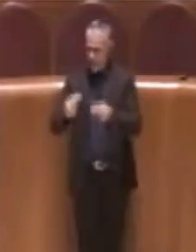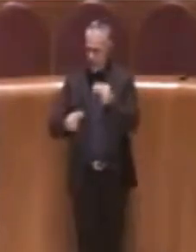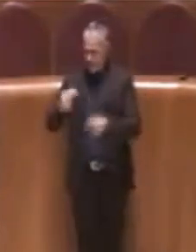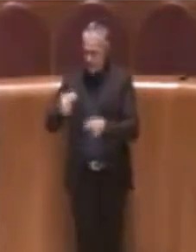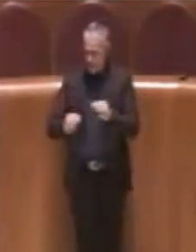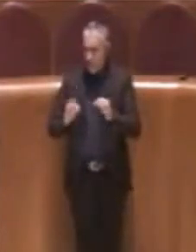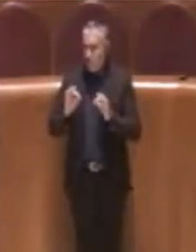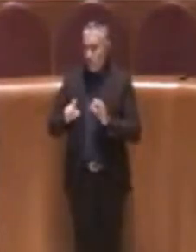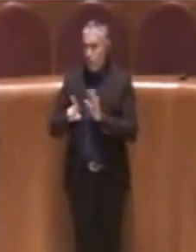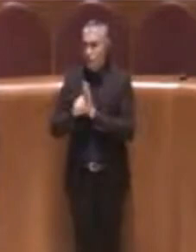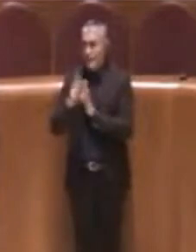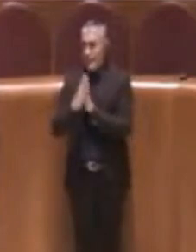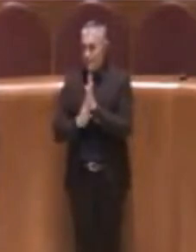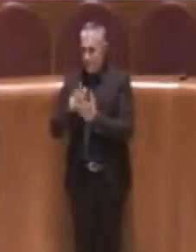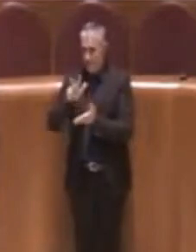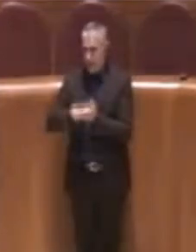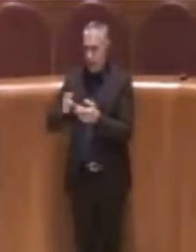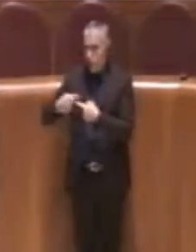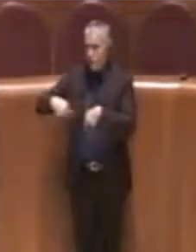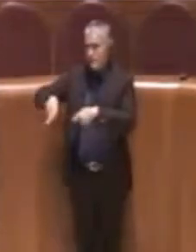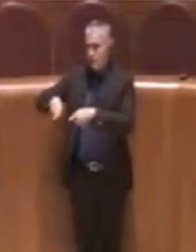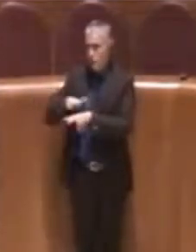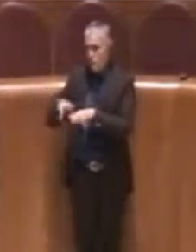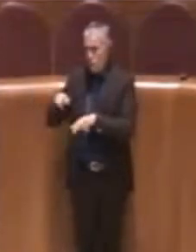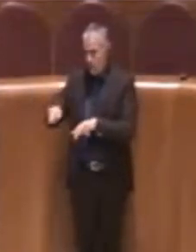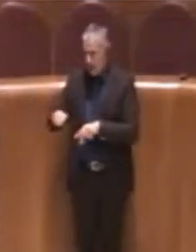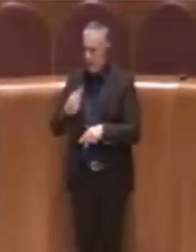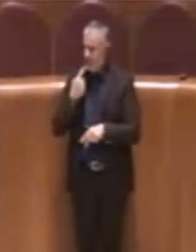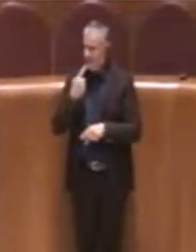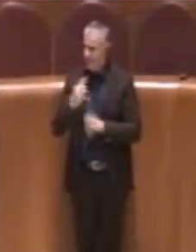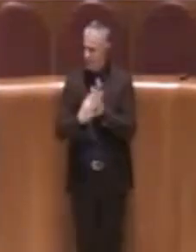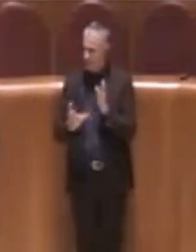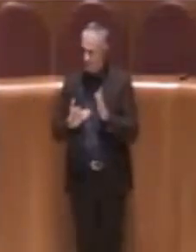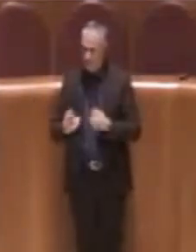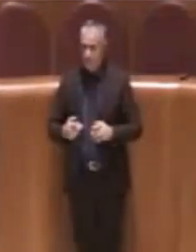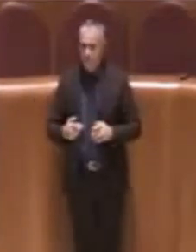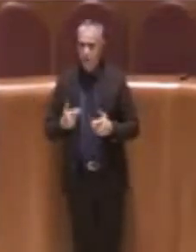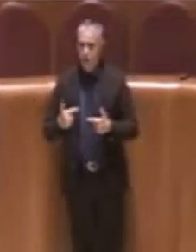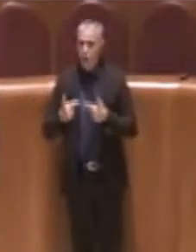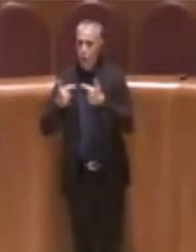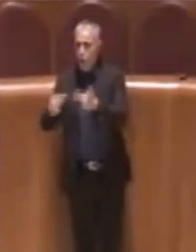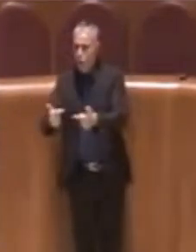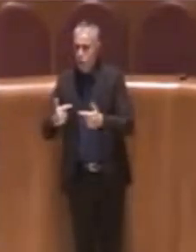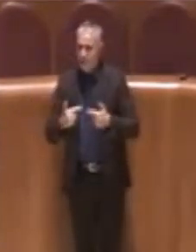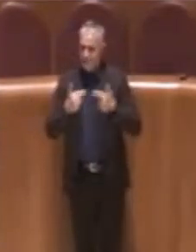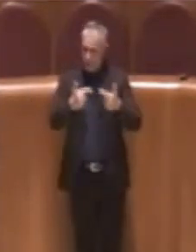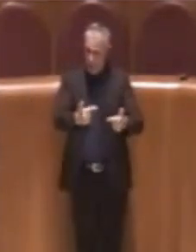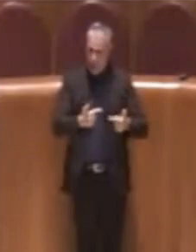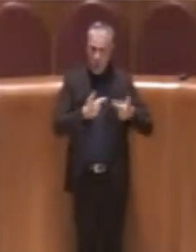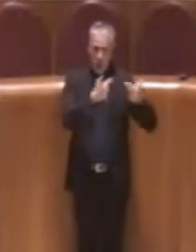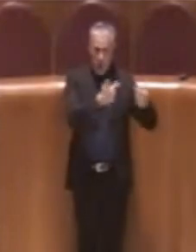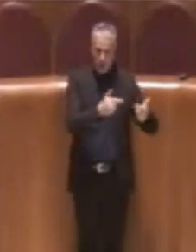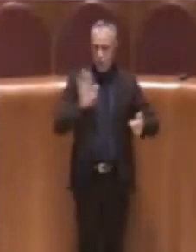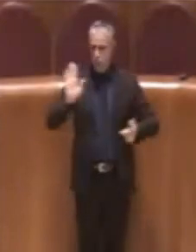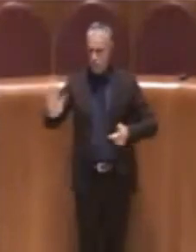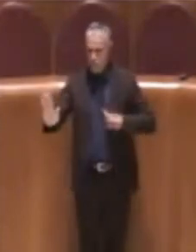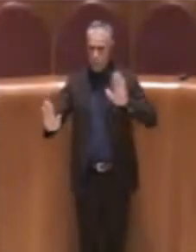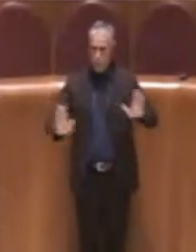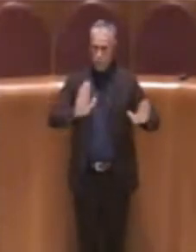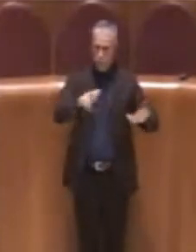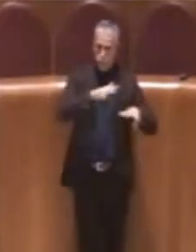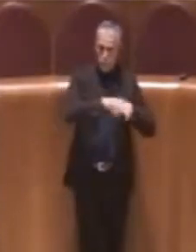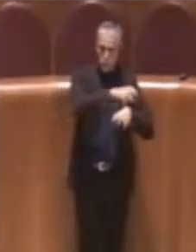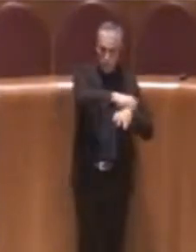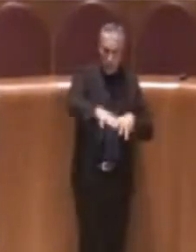consiglio comunale che dice che le concessioni sono competenza dei municipi, non